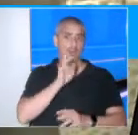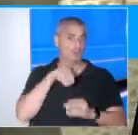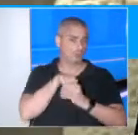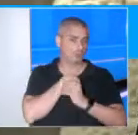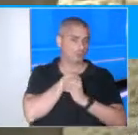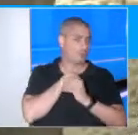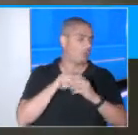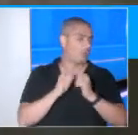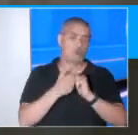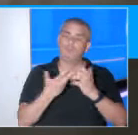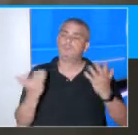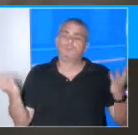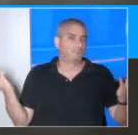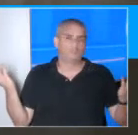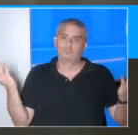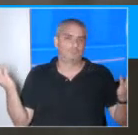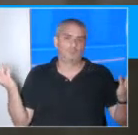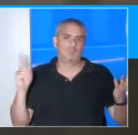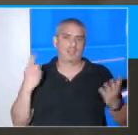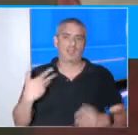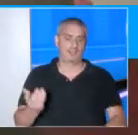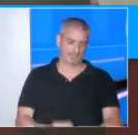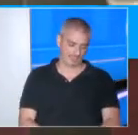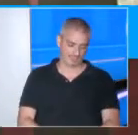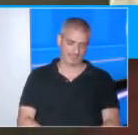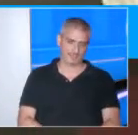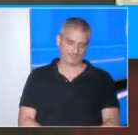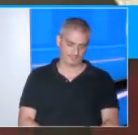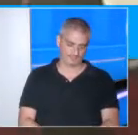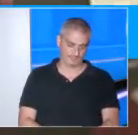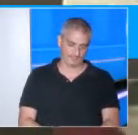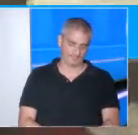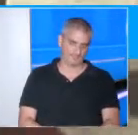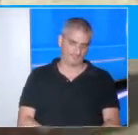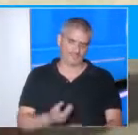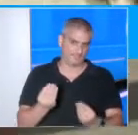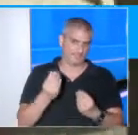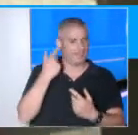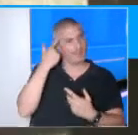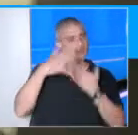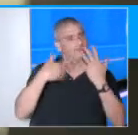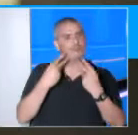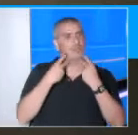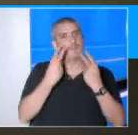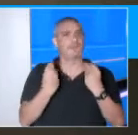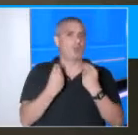או שאין מה, מה שנקרא, לתפור איזה שהם סיפורים בסיפור הזה, בעניין